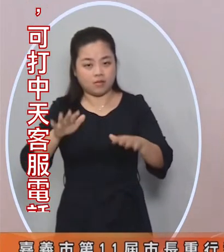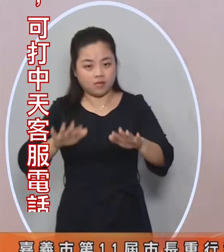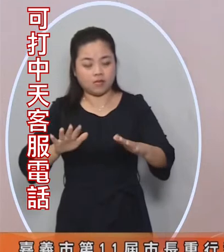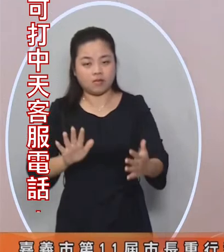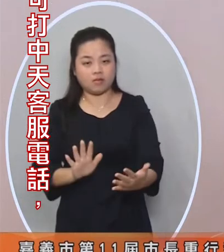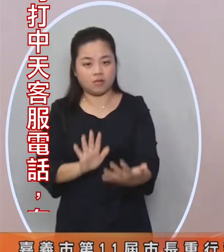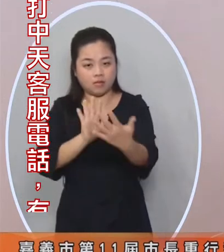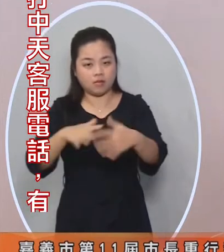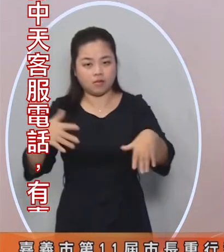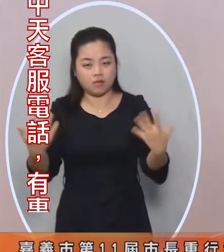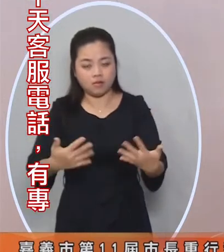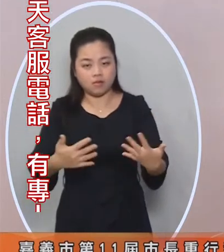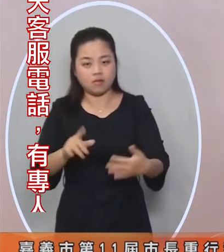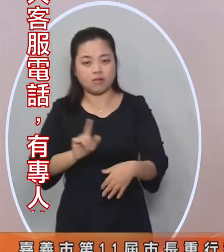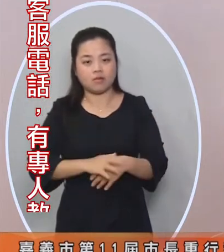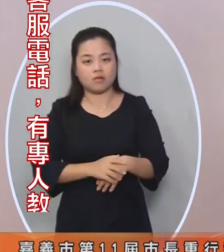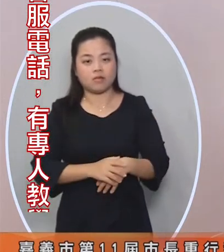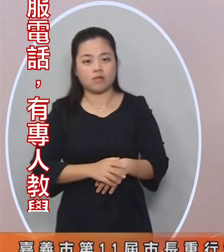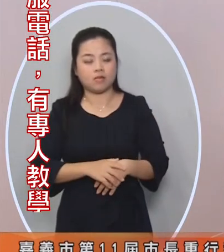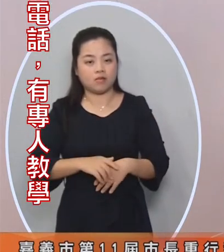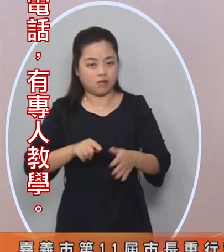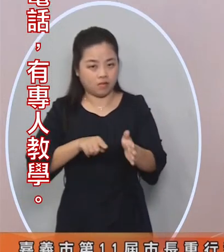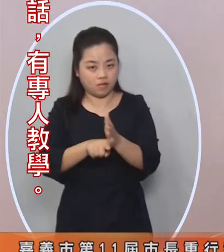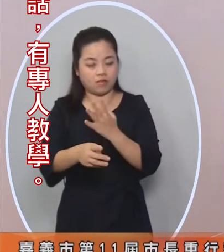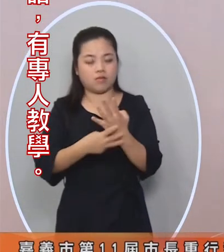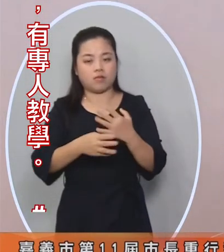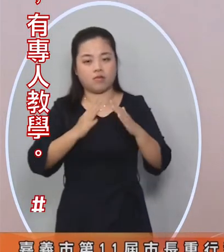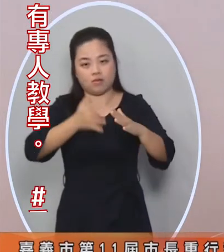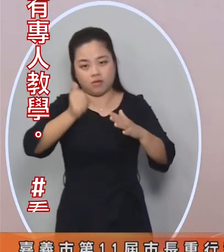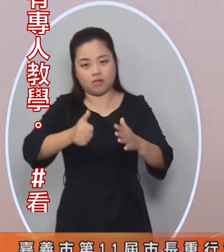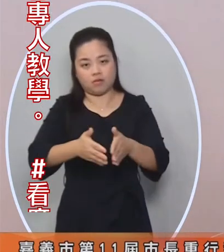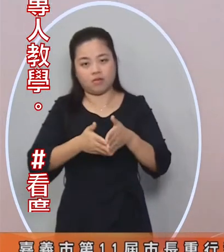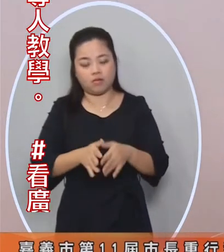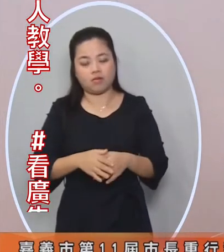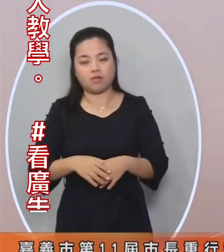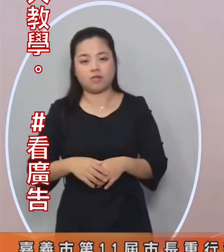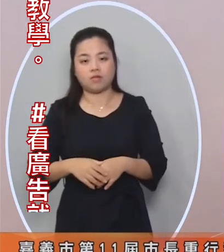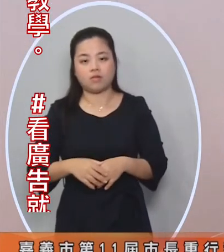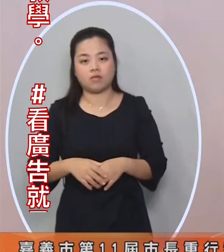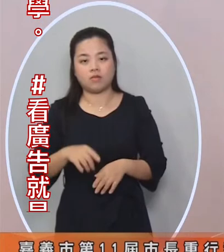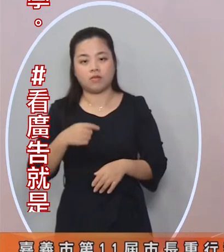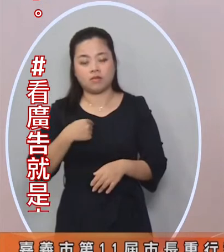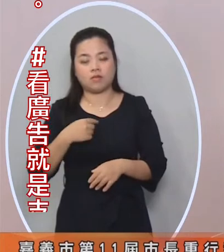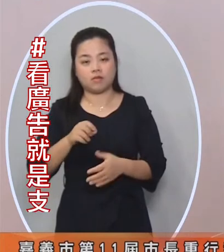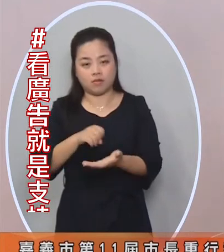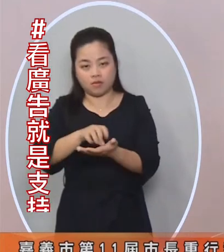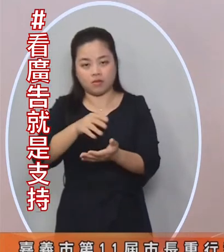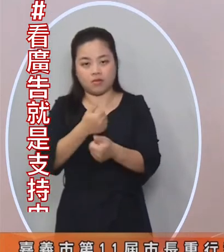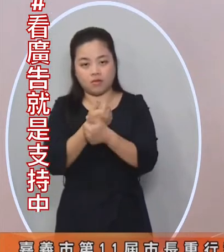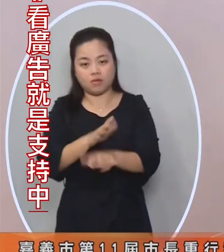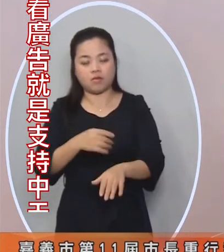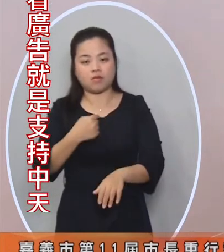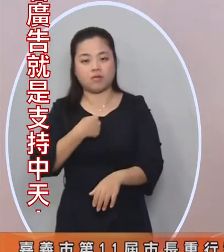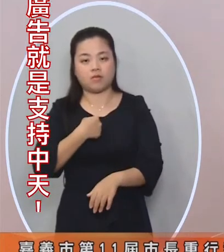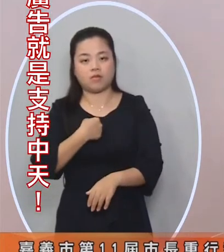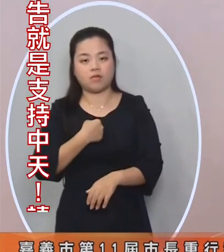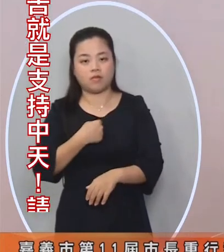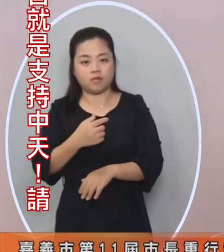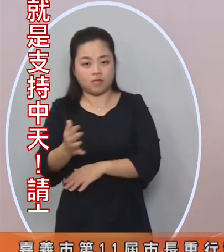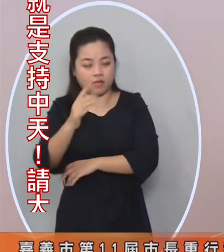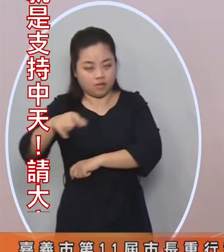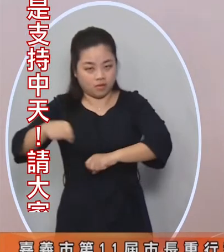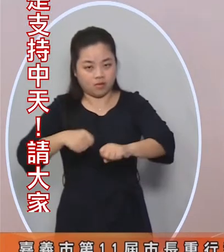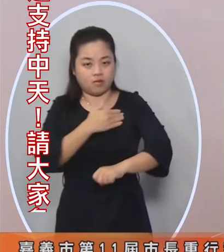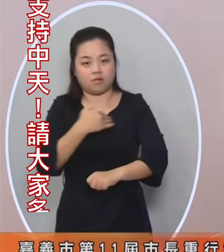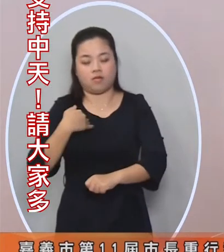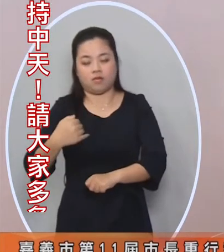严重的问题，我们需要有专业的市长。那从过去我跟大家报告的经验，我是一个非常有政策